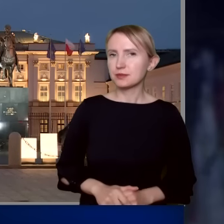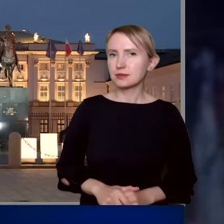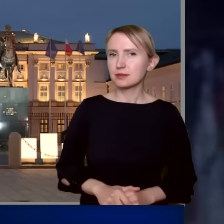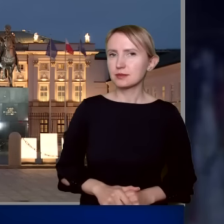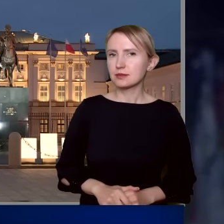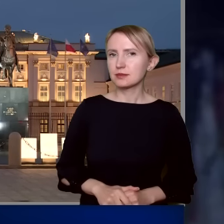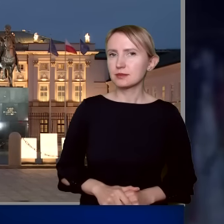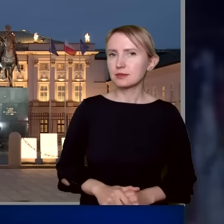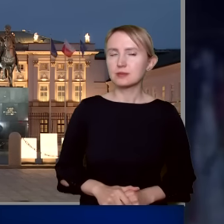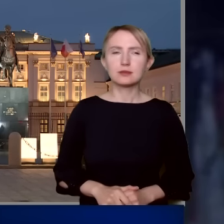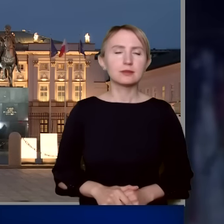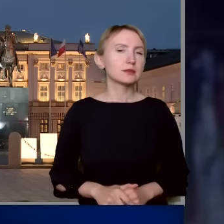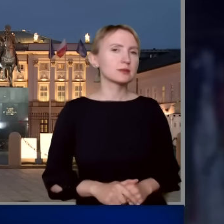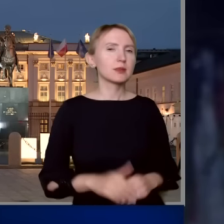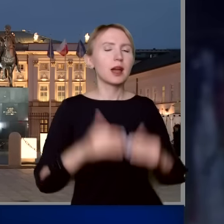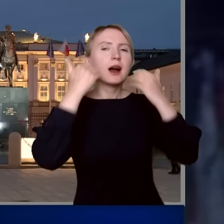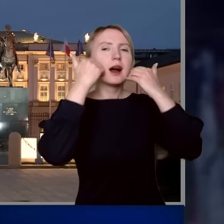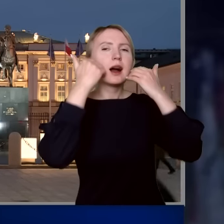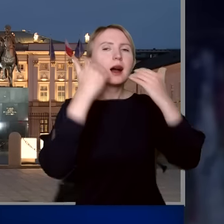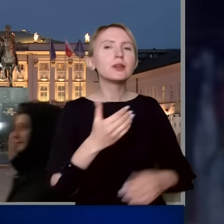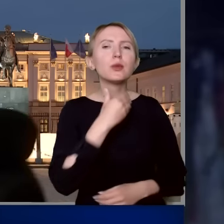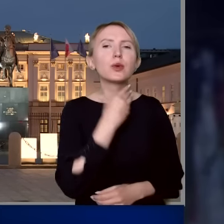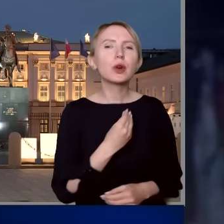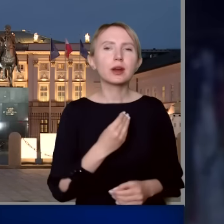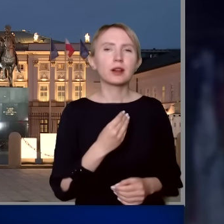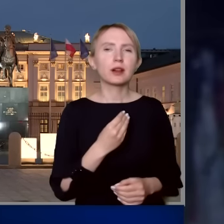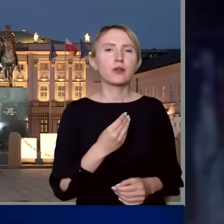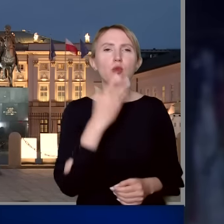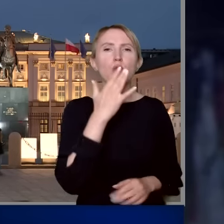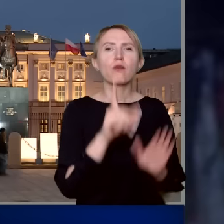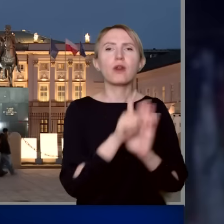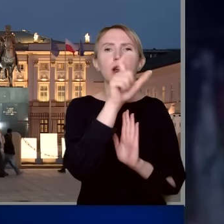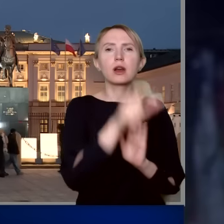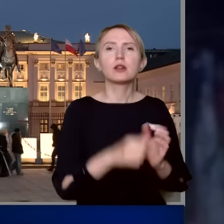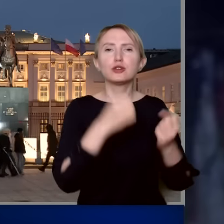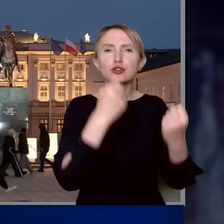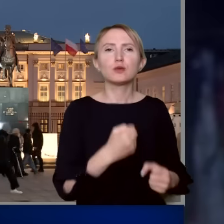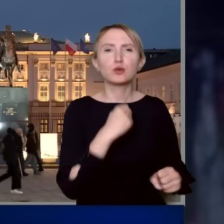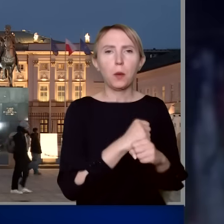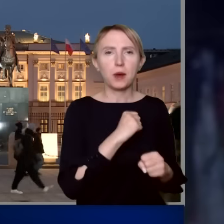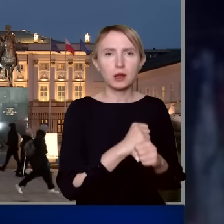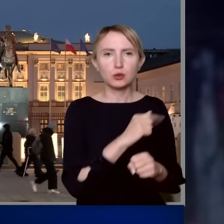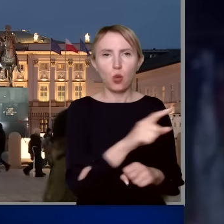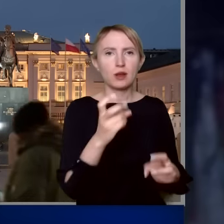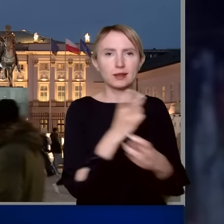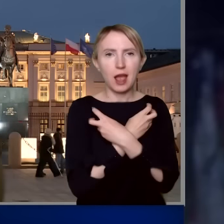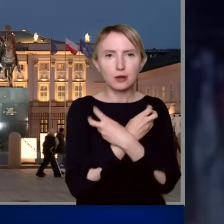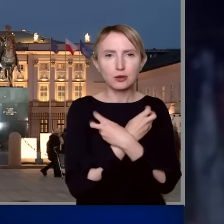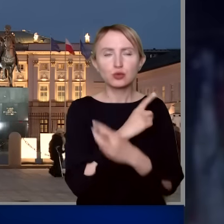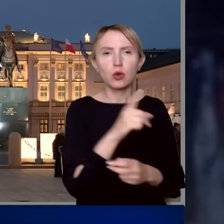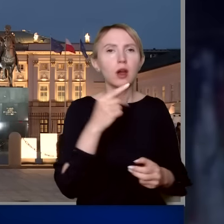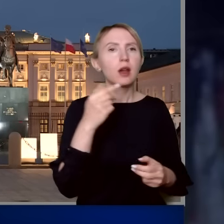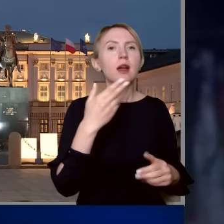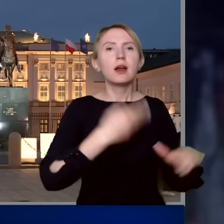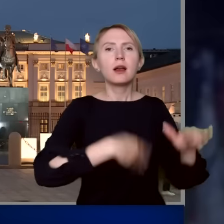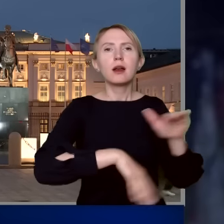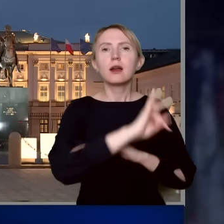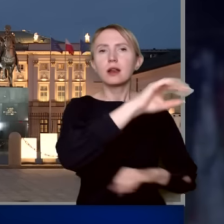chociażby. Haniebne, pogardliwe słowa wobec ciężko pracujących sędziów, referendarzy,